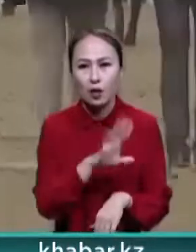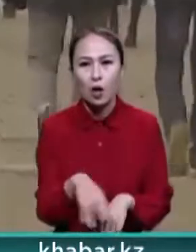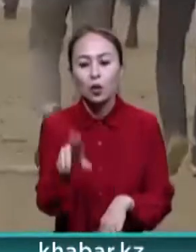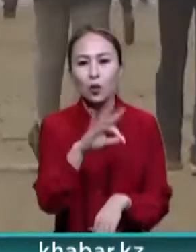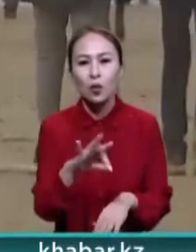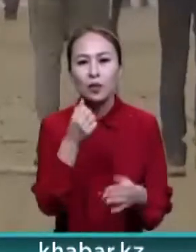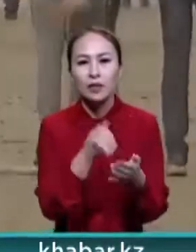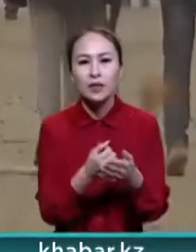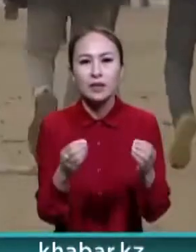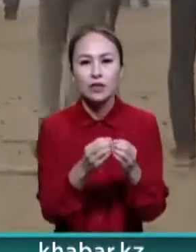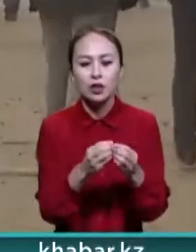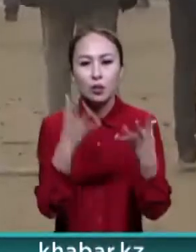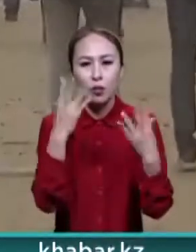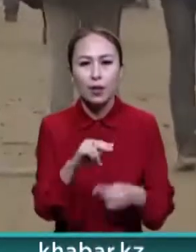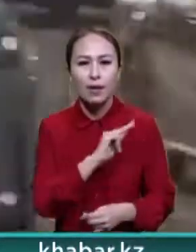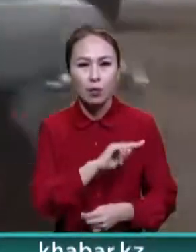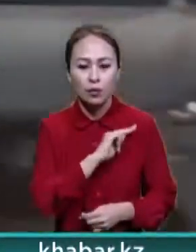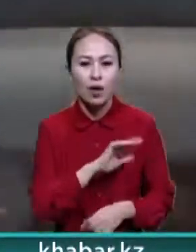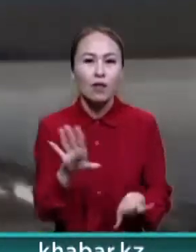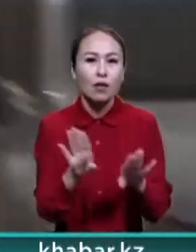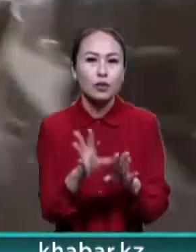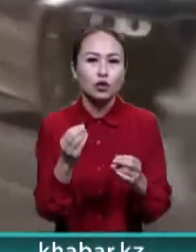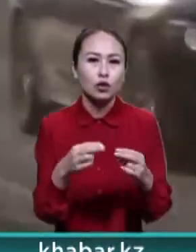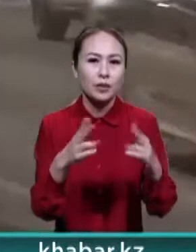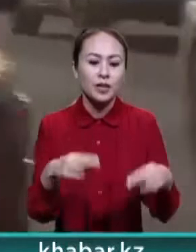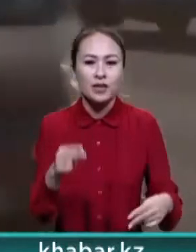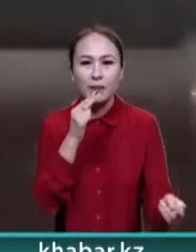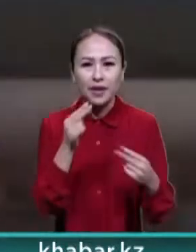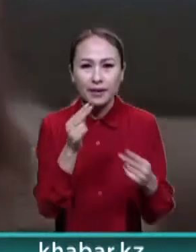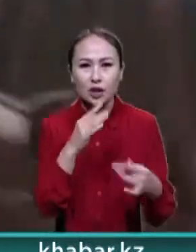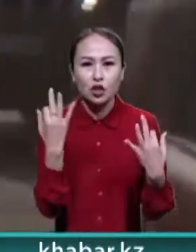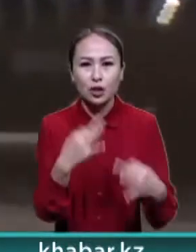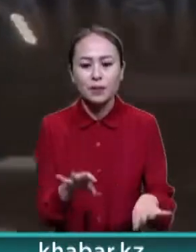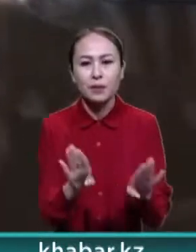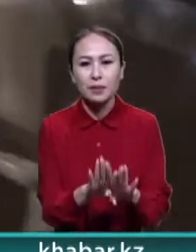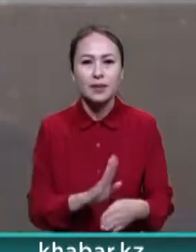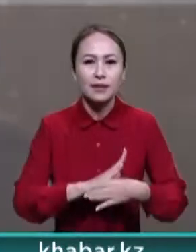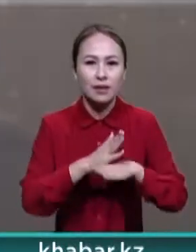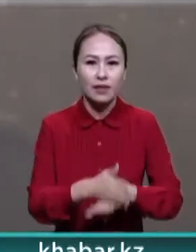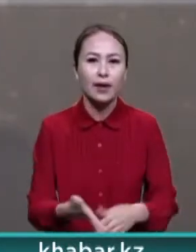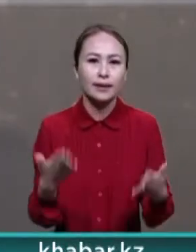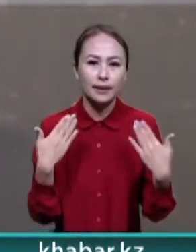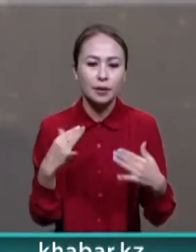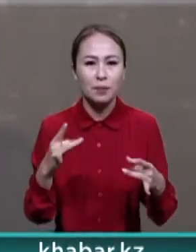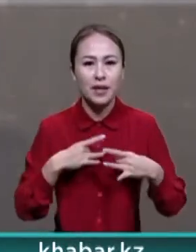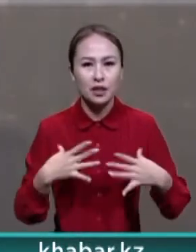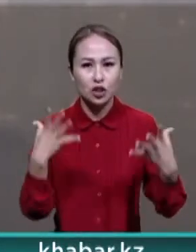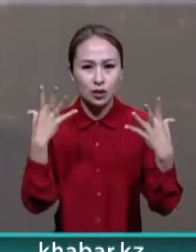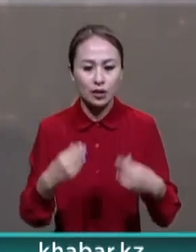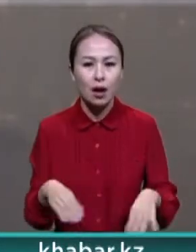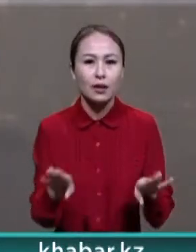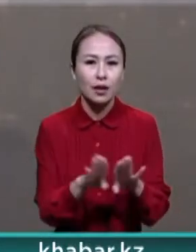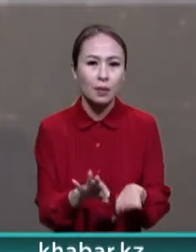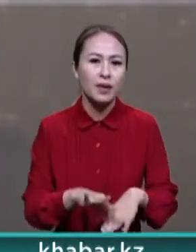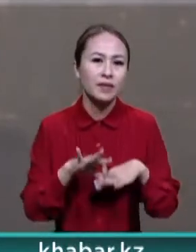17:00, в будни до 10 вечера. Кроме того, объектам общественного питания разрешат принимать посетителей в выходные и праздничные